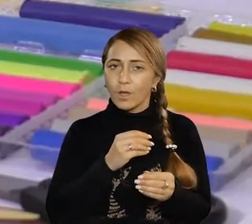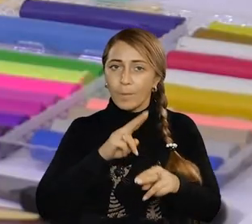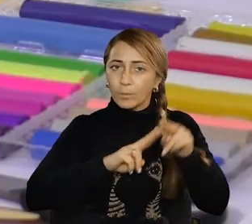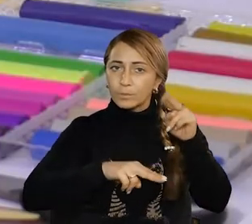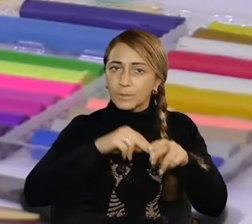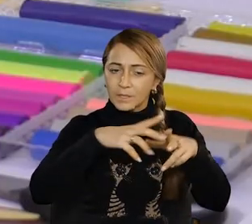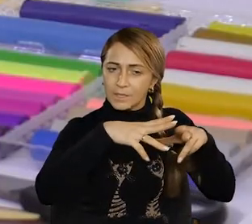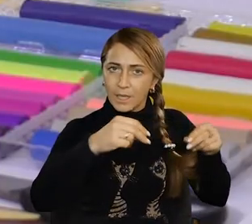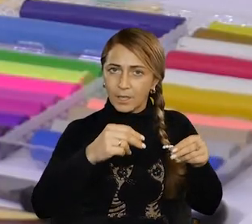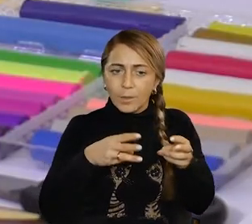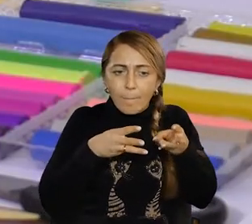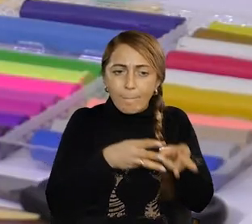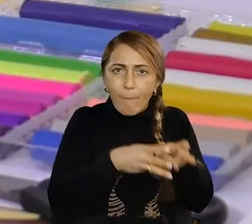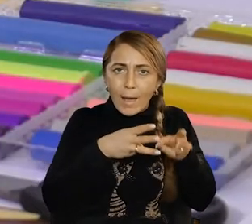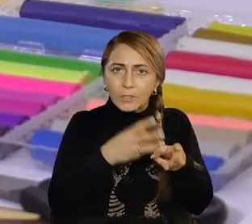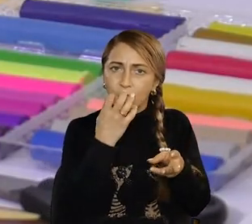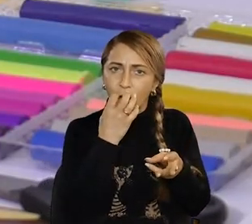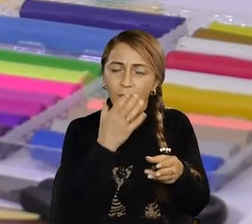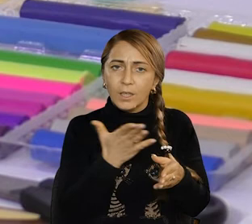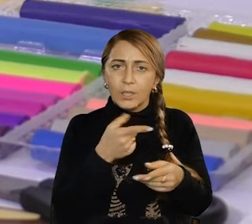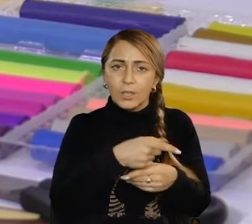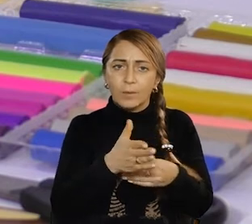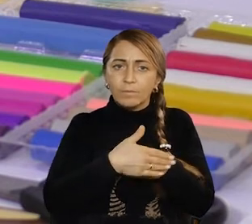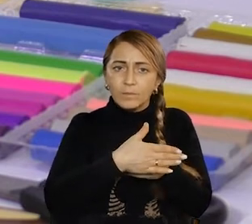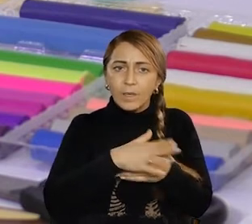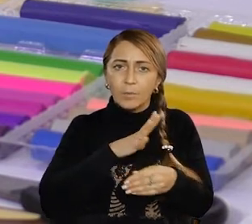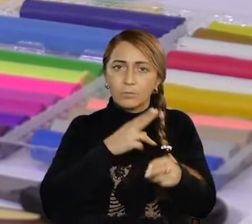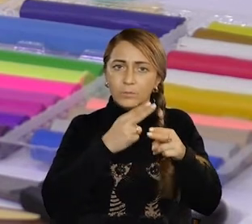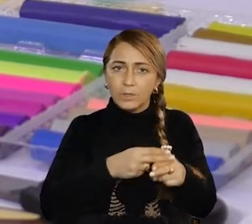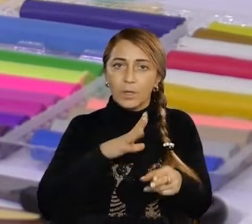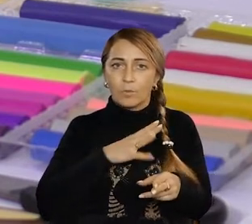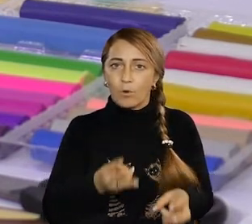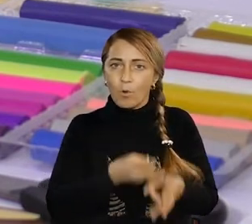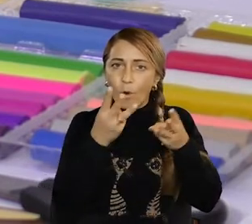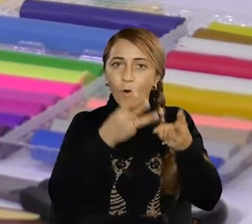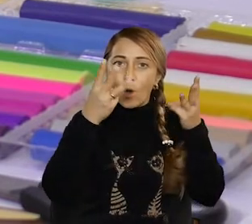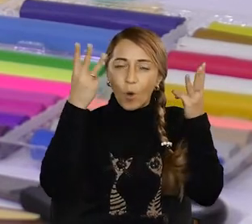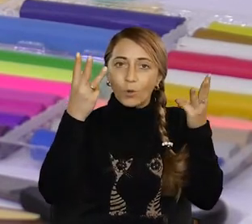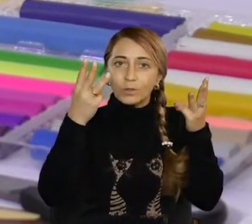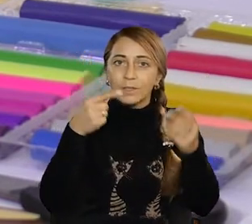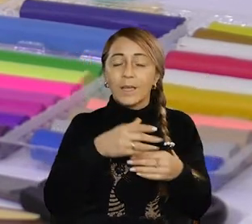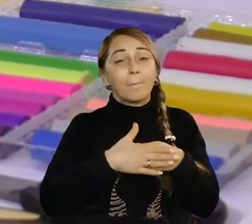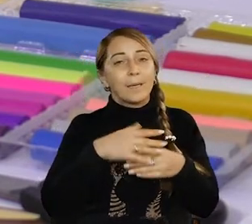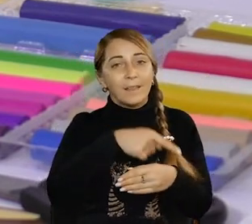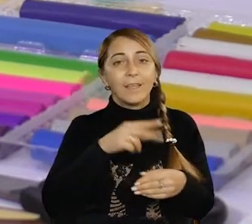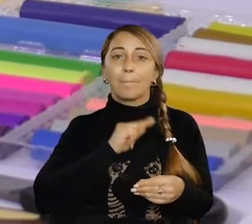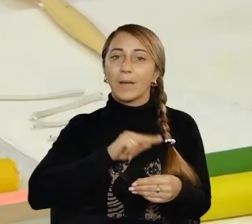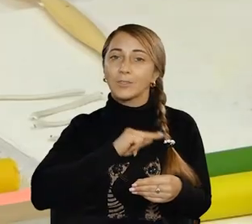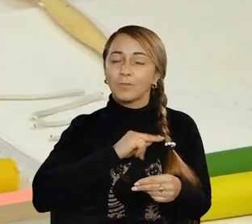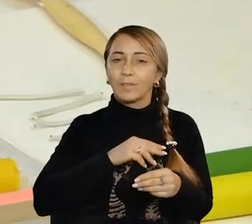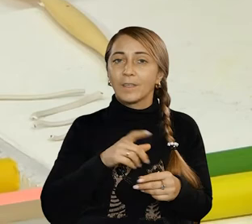змуровано цегляні печі, у яких за металевими дверцятами горів вогонь. Біля них